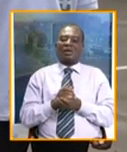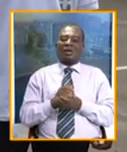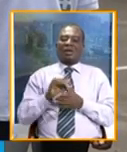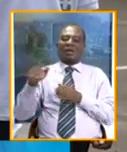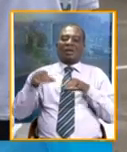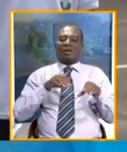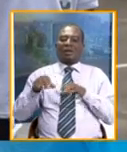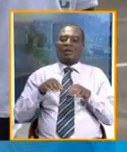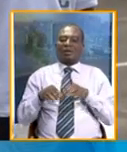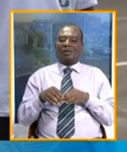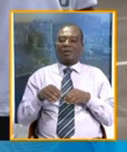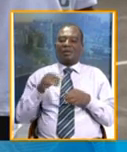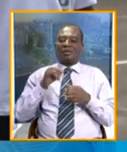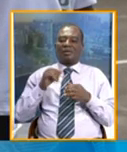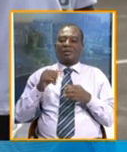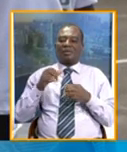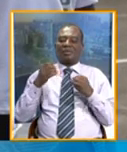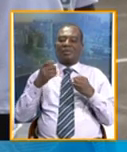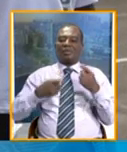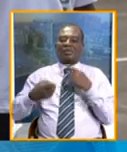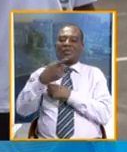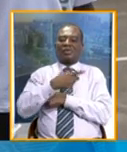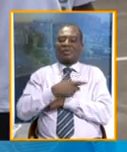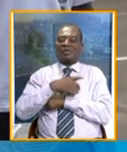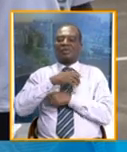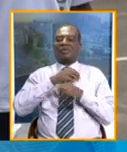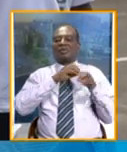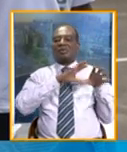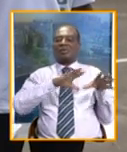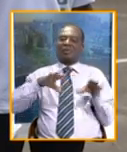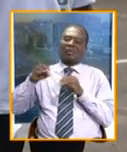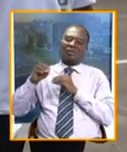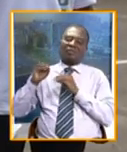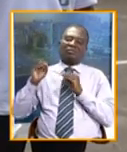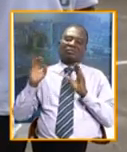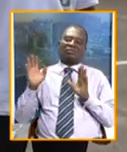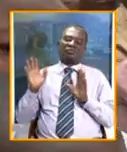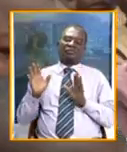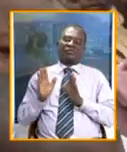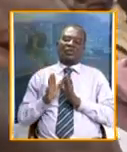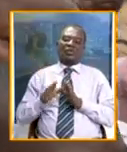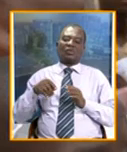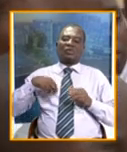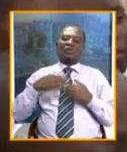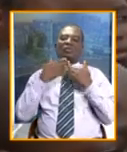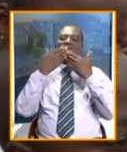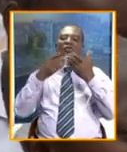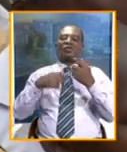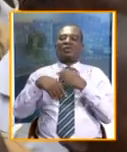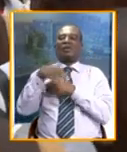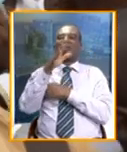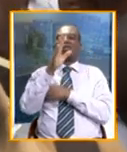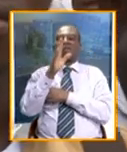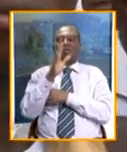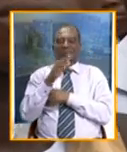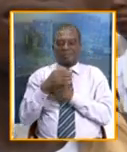a fait ses 56 ans, 2e jour, il nous a quittés. On ne fait que dire merci à Allah, à la